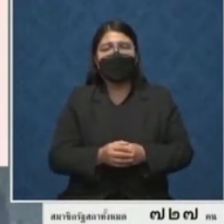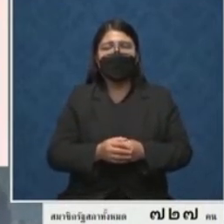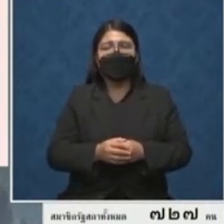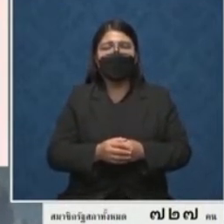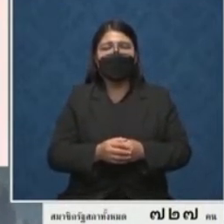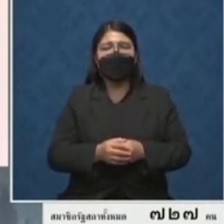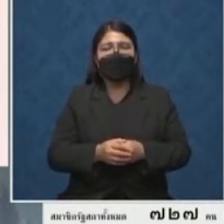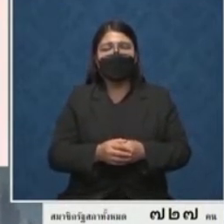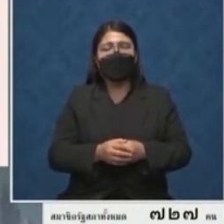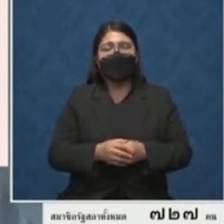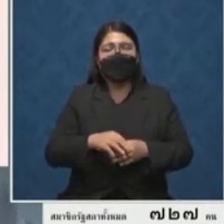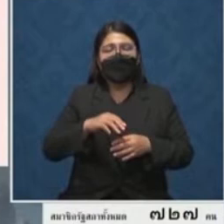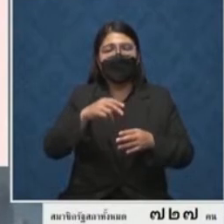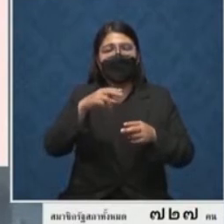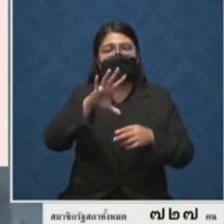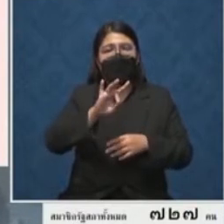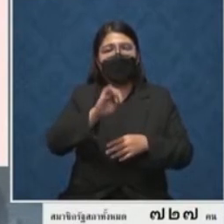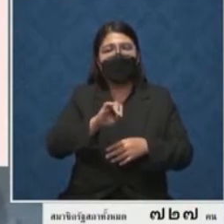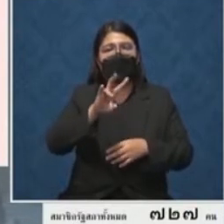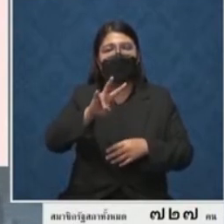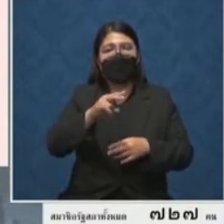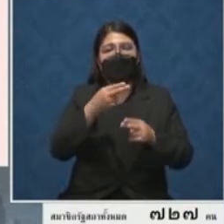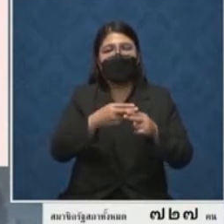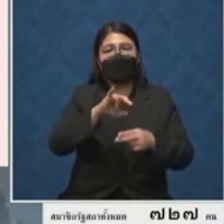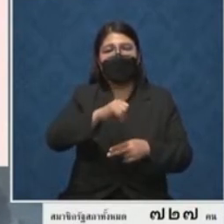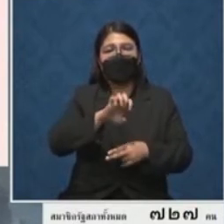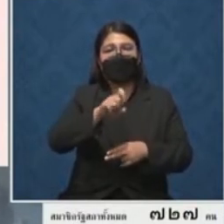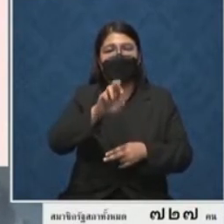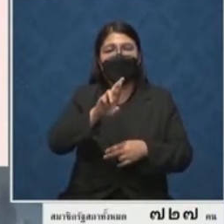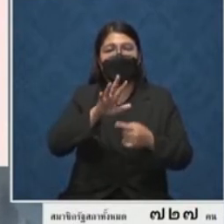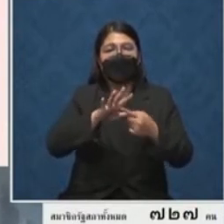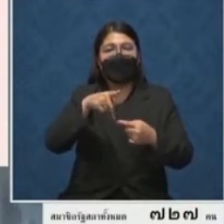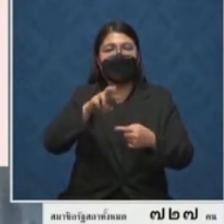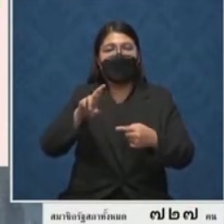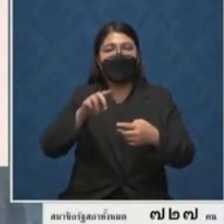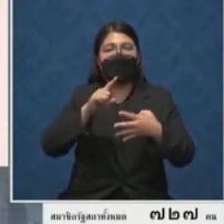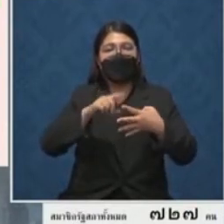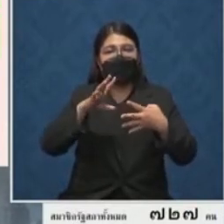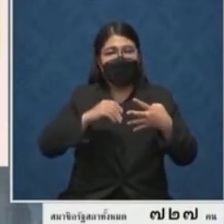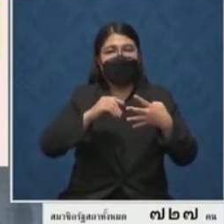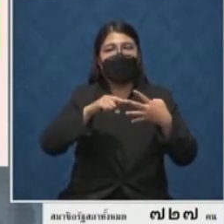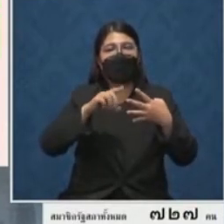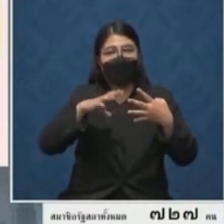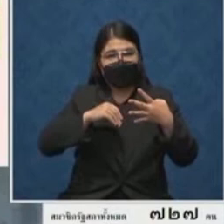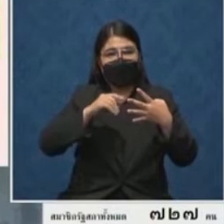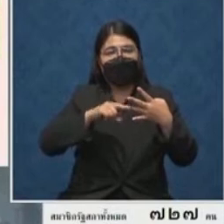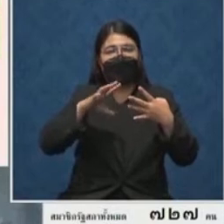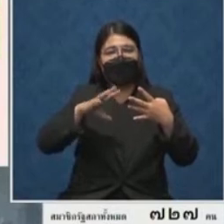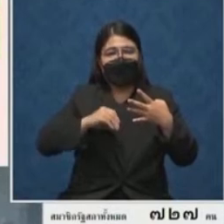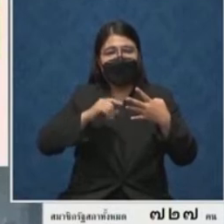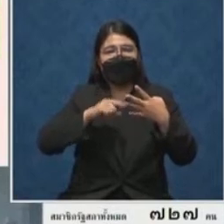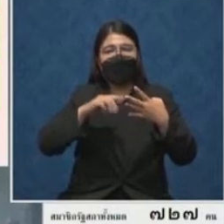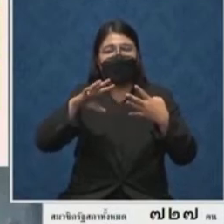87นางสาวจิราพรนาคติโลก 1รับหลักการ2รับหลักการ3รับหลักการ4